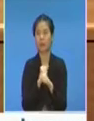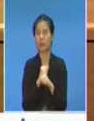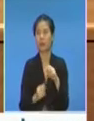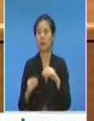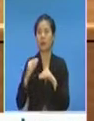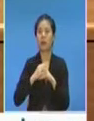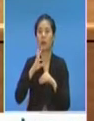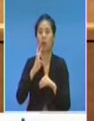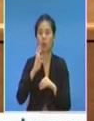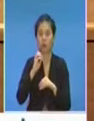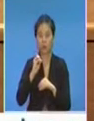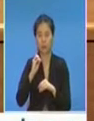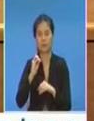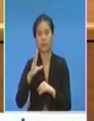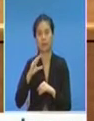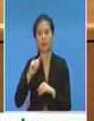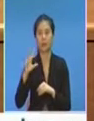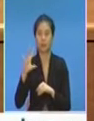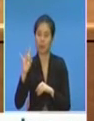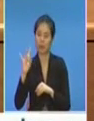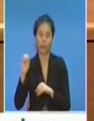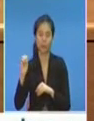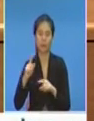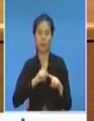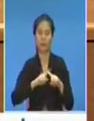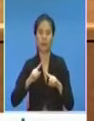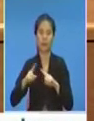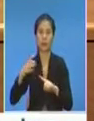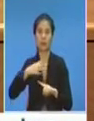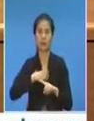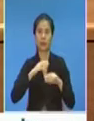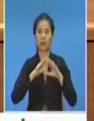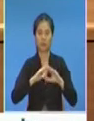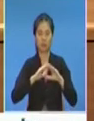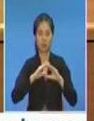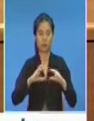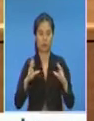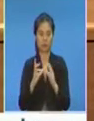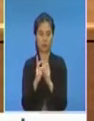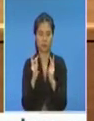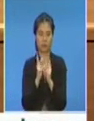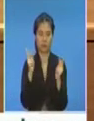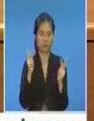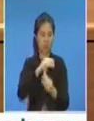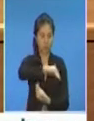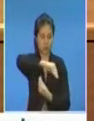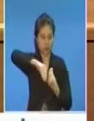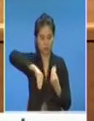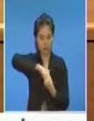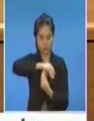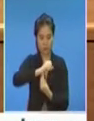60เป็น65เป็น7 45 80ได้นะครับก็อยากจะฝากกรรมธิการเศรษฐกิจครับว่าประเด็น